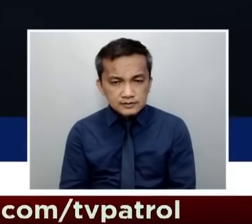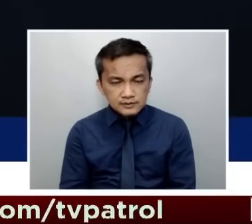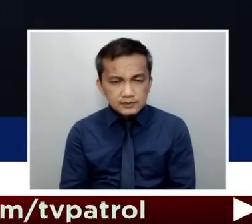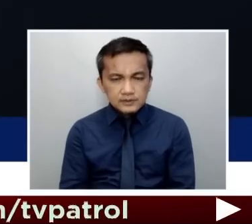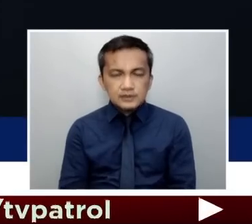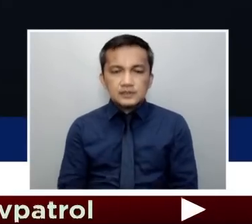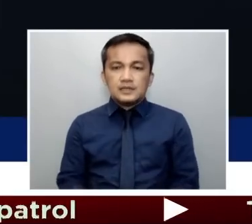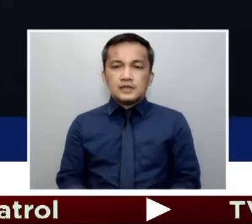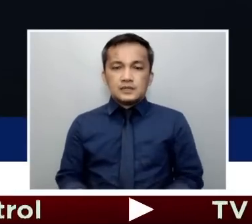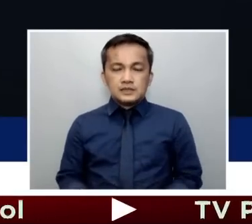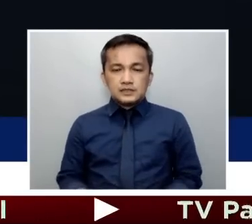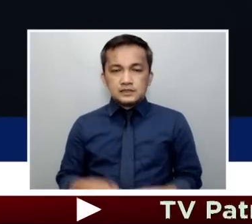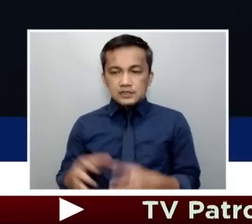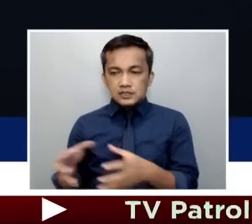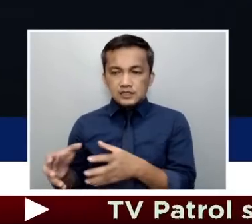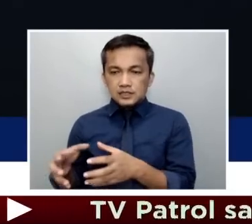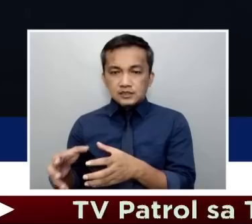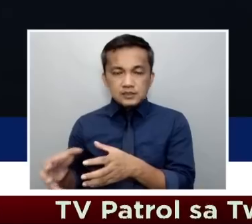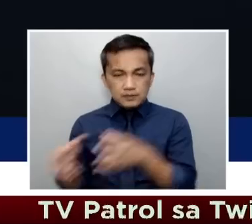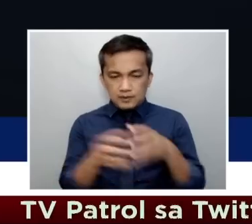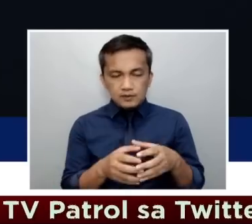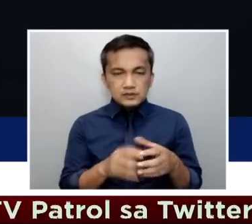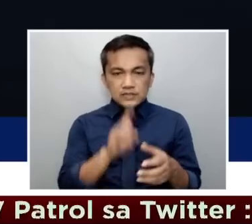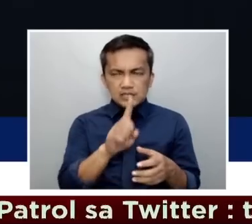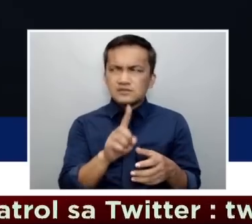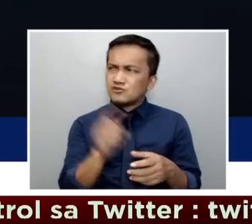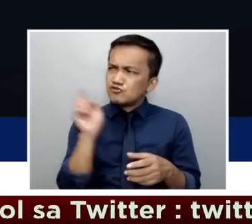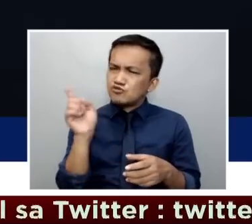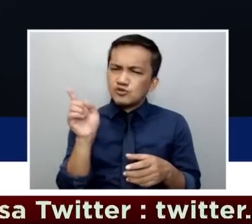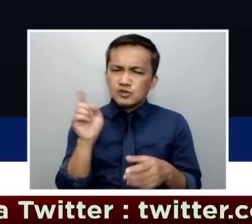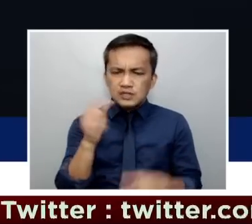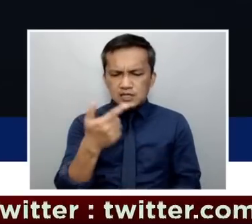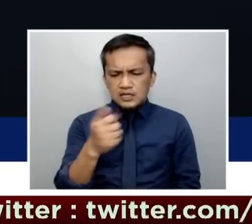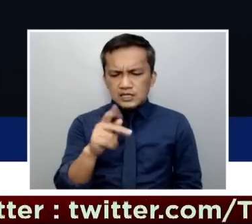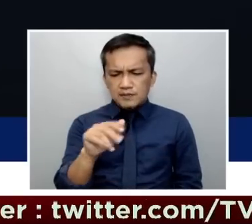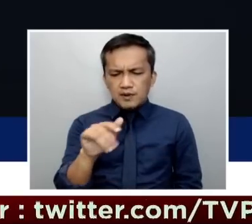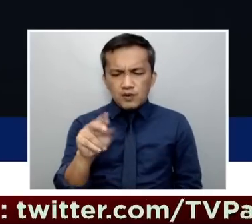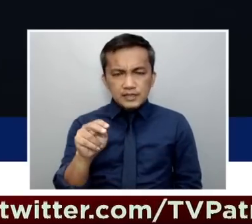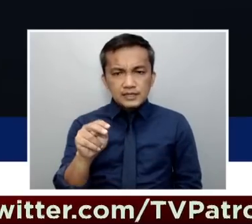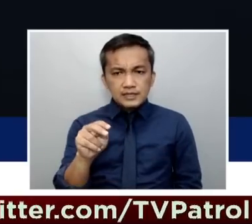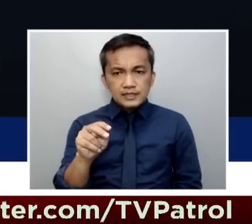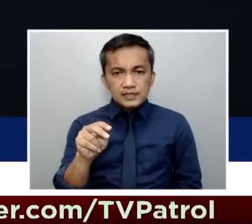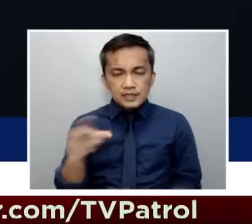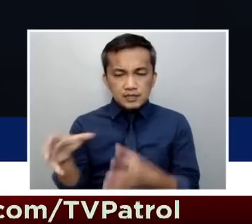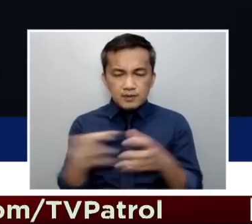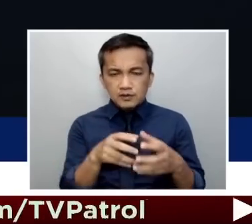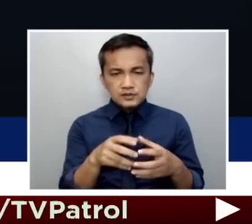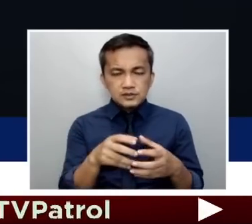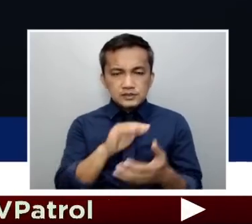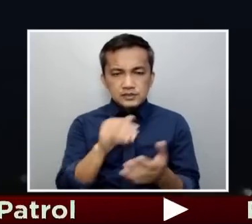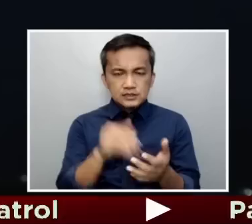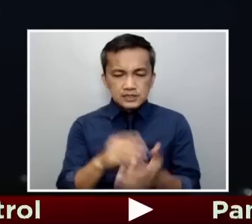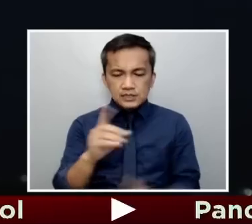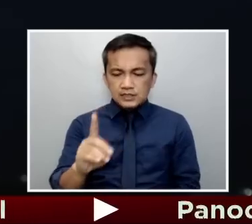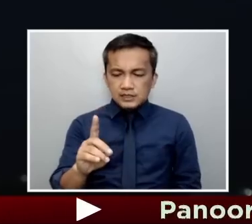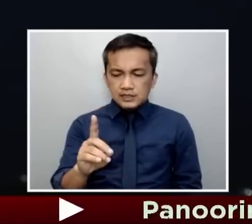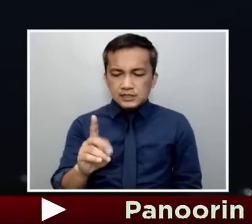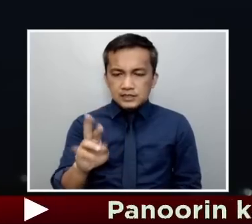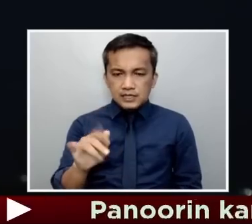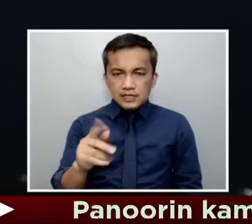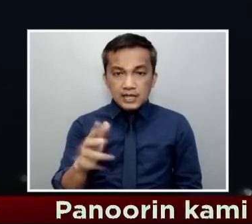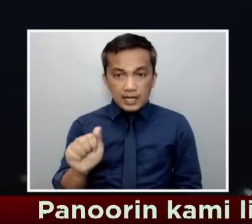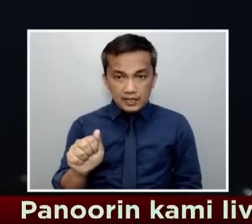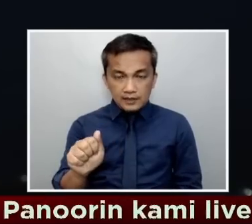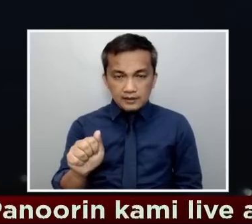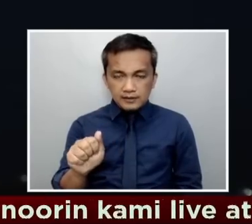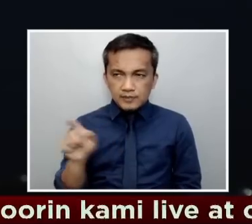Kabayan, isang evacuation center lang naman yon sa Gabawan Evacuation Center sa Daraga Albay. Yun yung mga residente sa